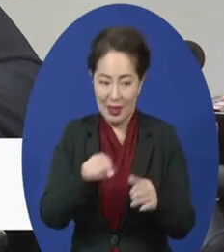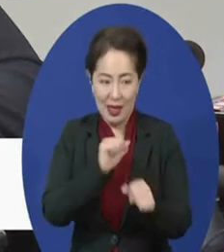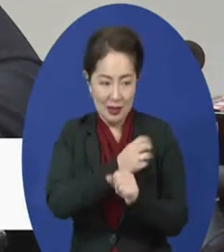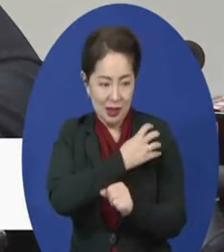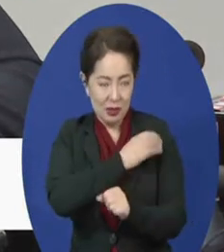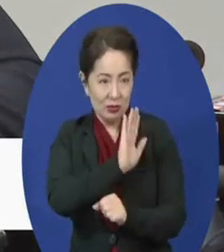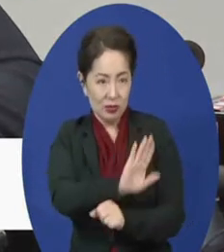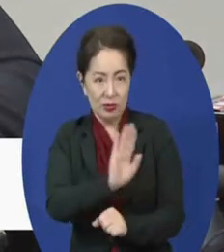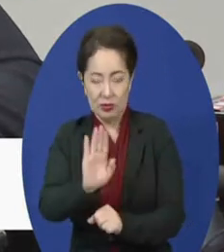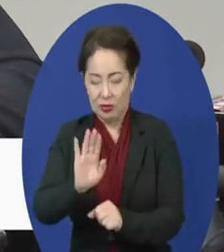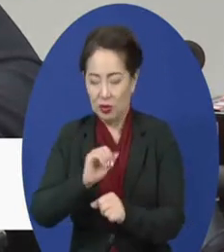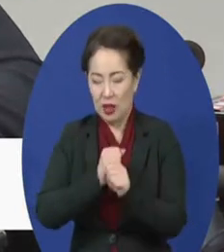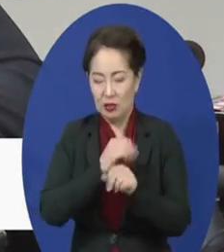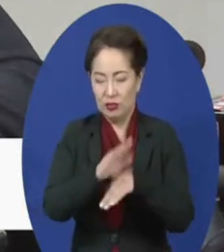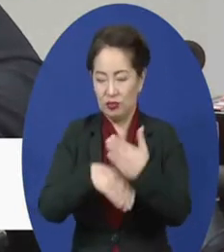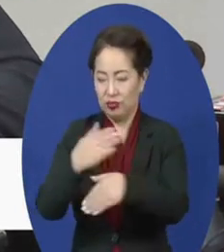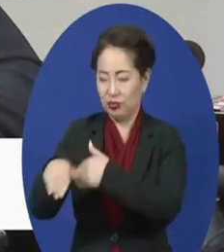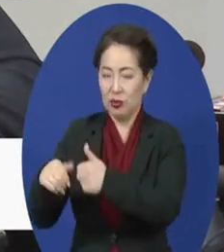эзэн болоод